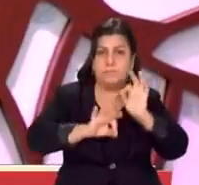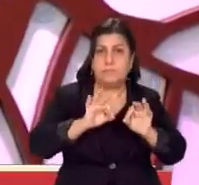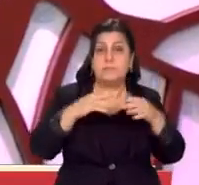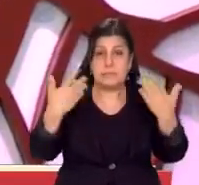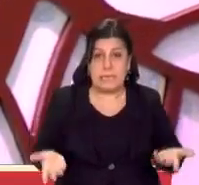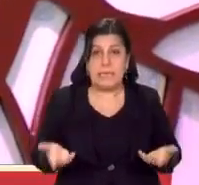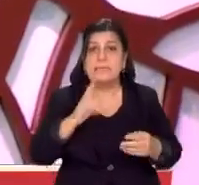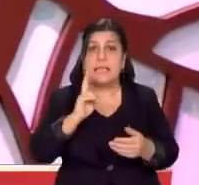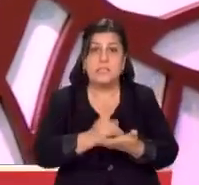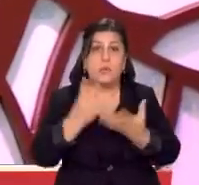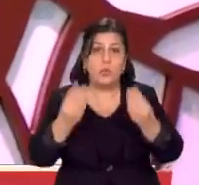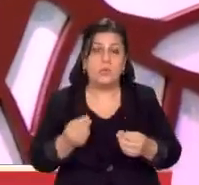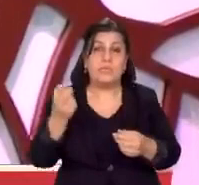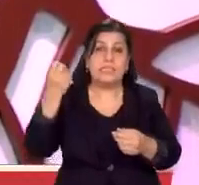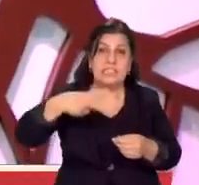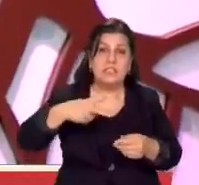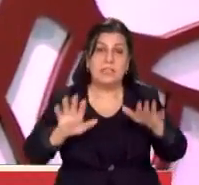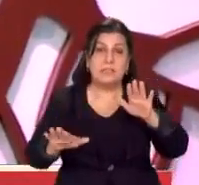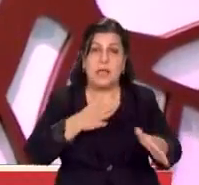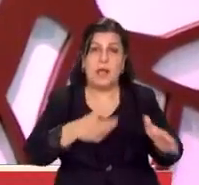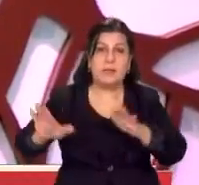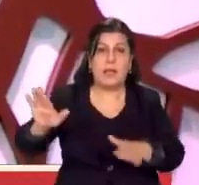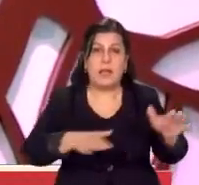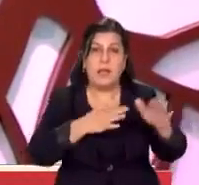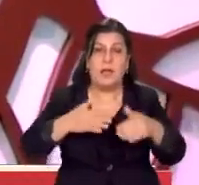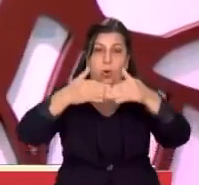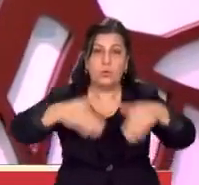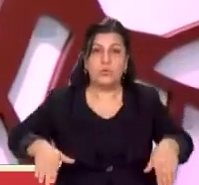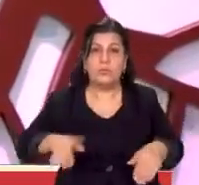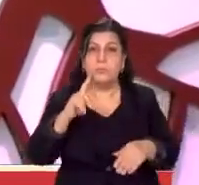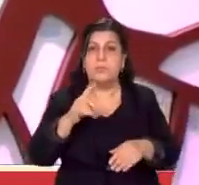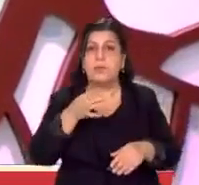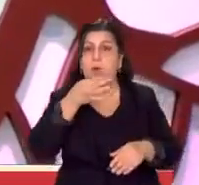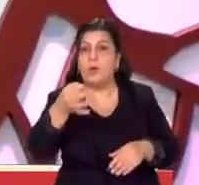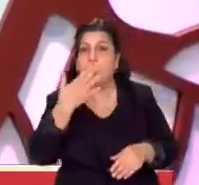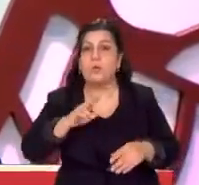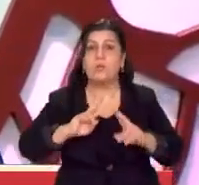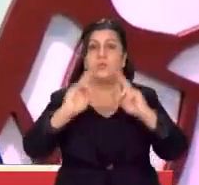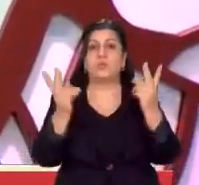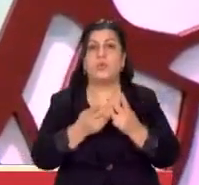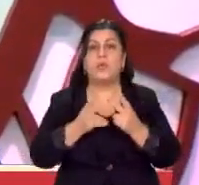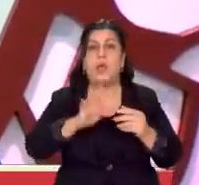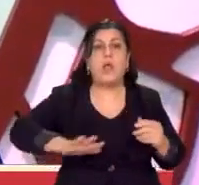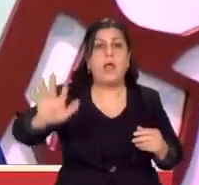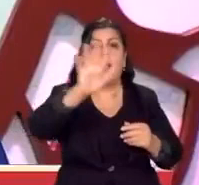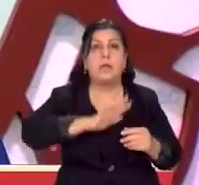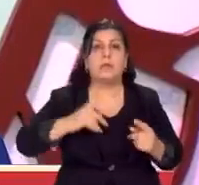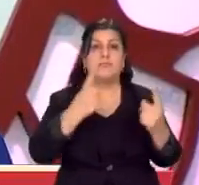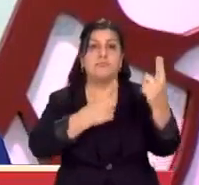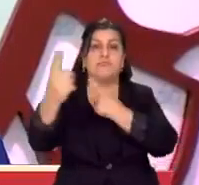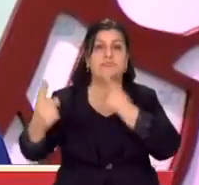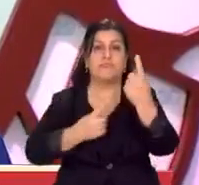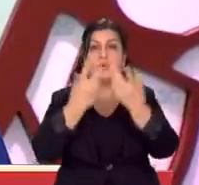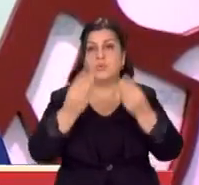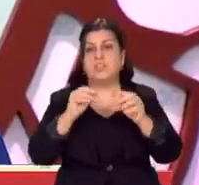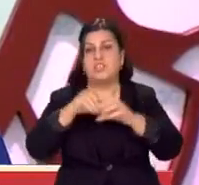başlayabilir ancak yine de kesin olarak ikinci dalga önce dair bir Garanti yok demiyor bunun dünya Gül oval Herkes her yerde olduğu